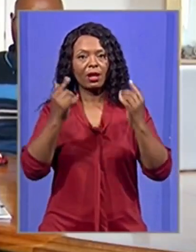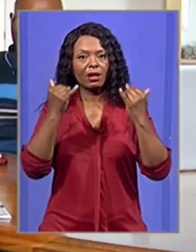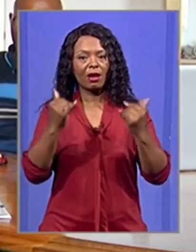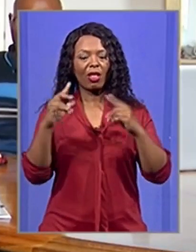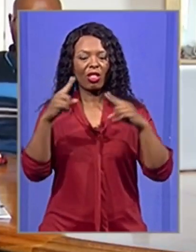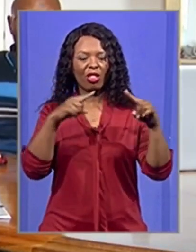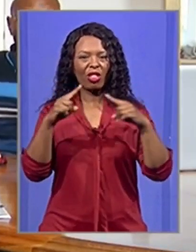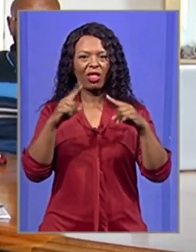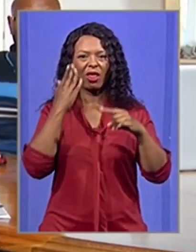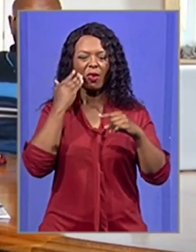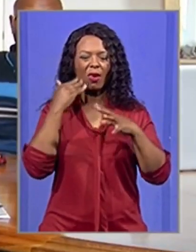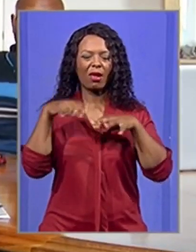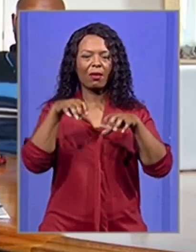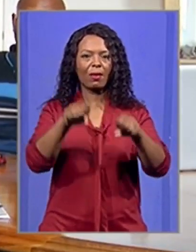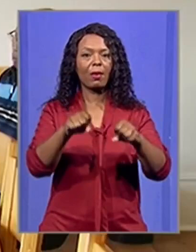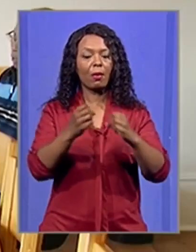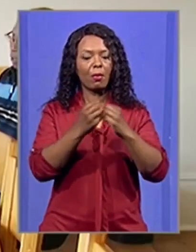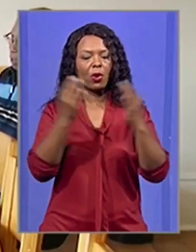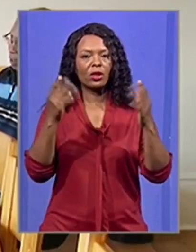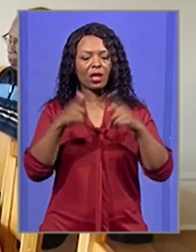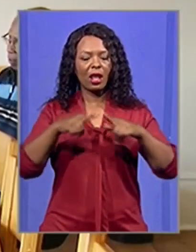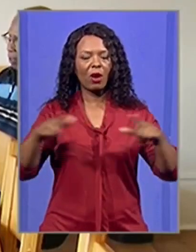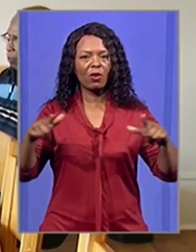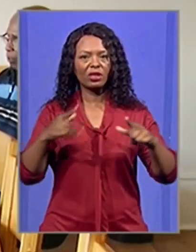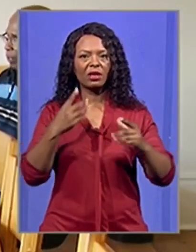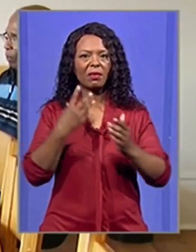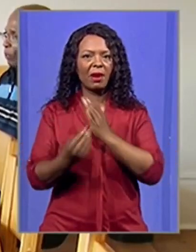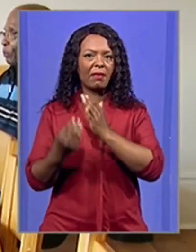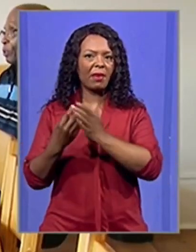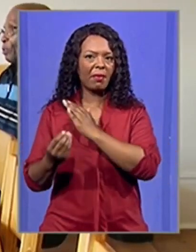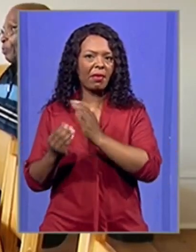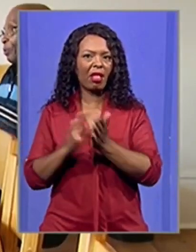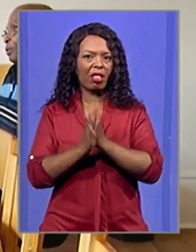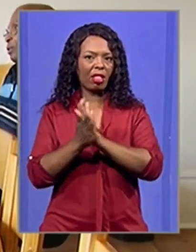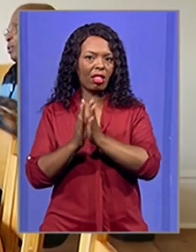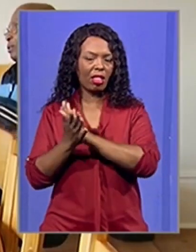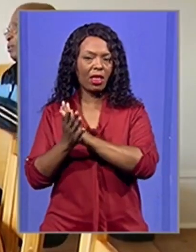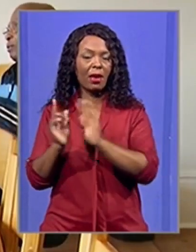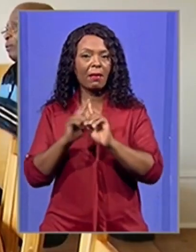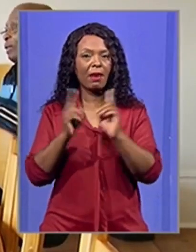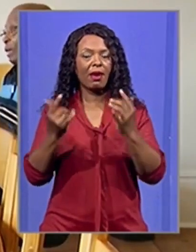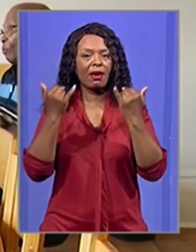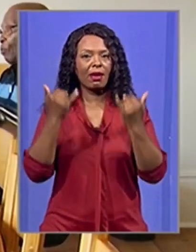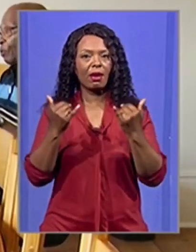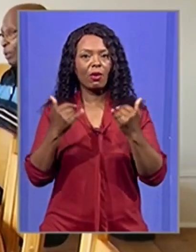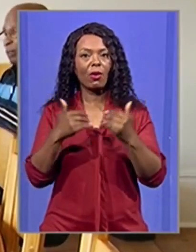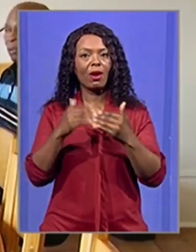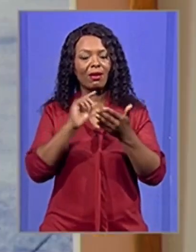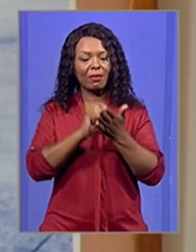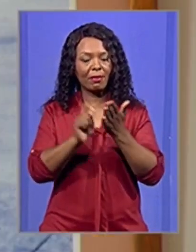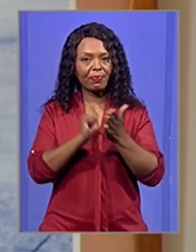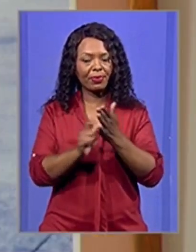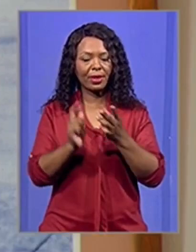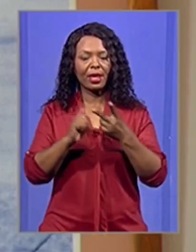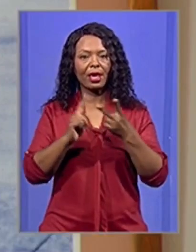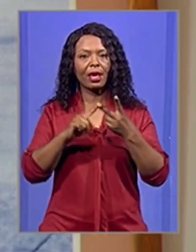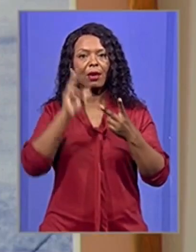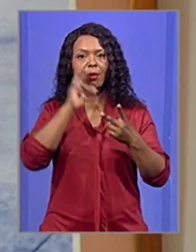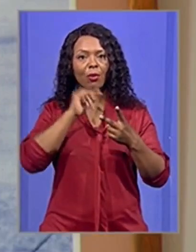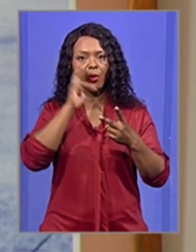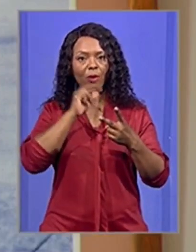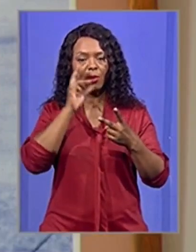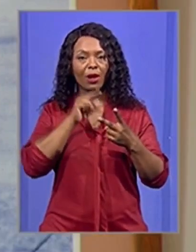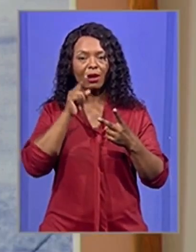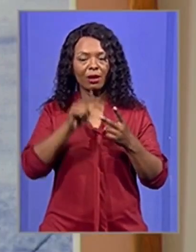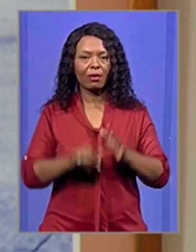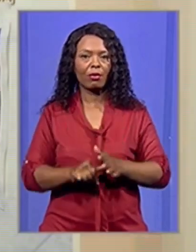watabu koloniali, di buo te ngata di leza timela Hudibaba lakamu haodi ngola li hudibua, hunkwa ele mo hato wabuchokwa